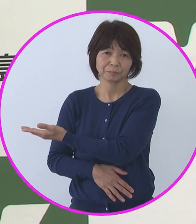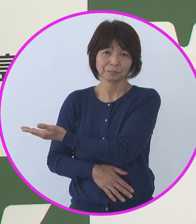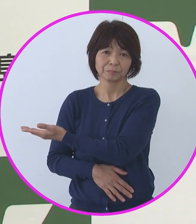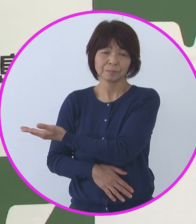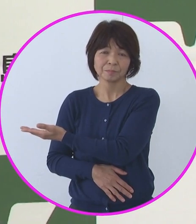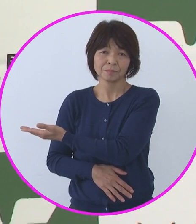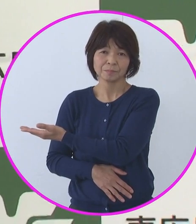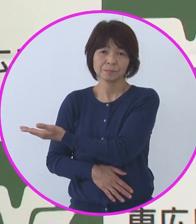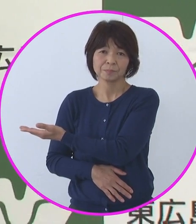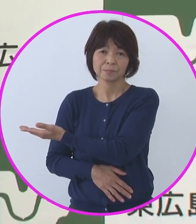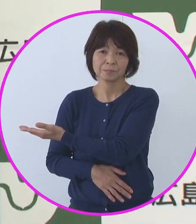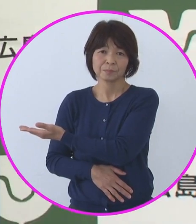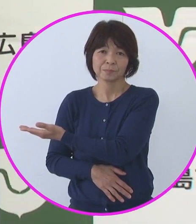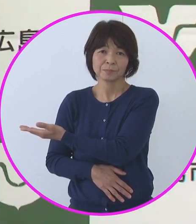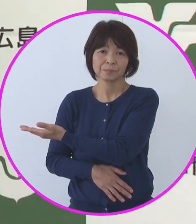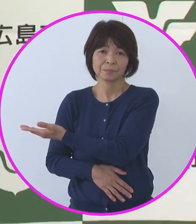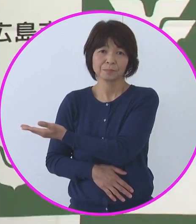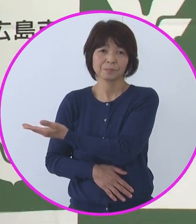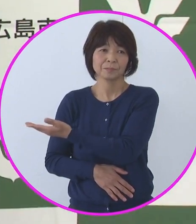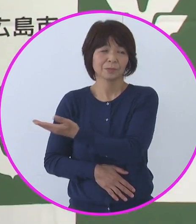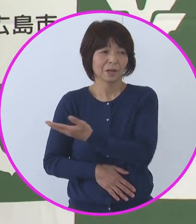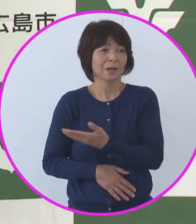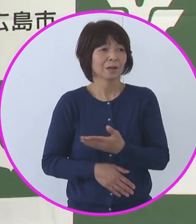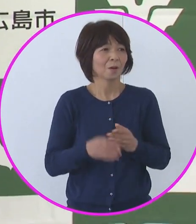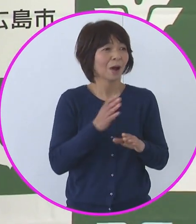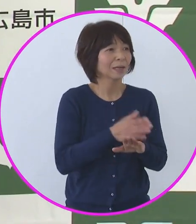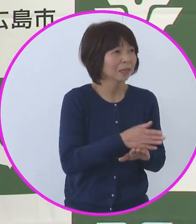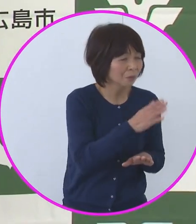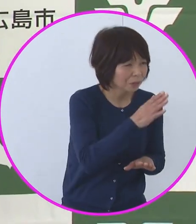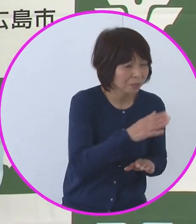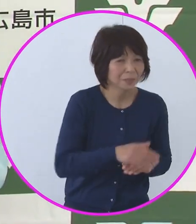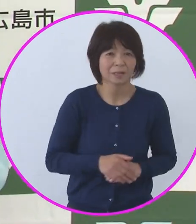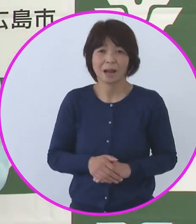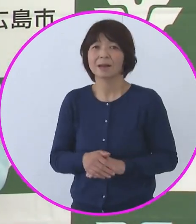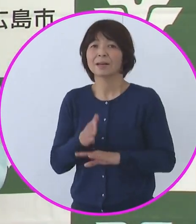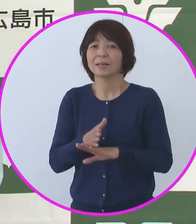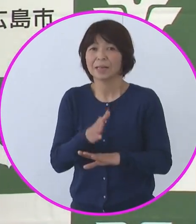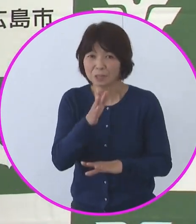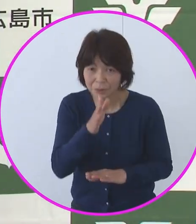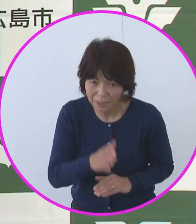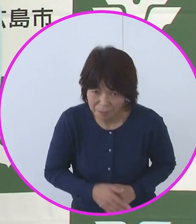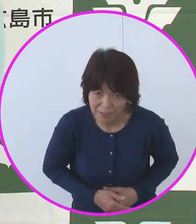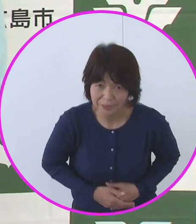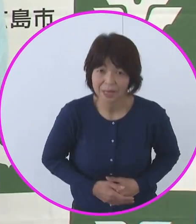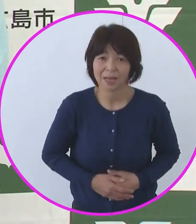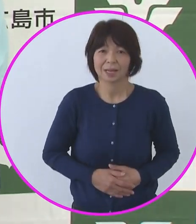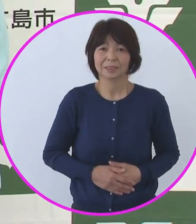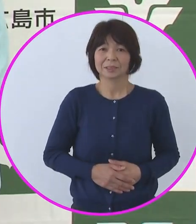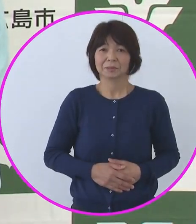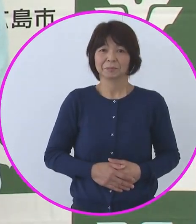082-430-5330 までお願いします。 森田さん、どうもありがとうございました。 ありがとうございました。